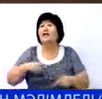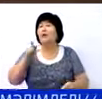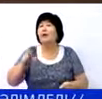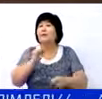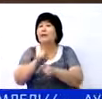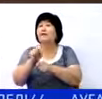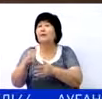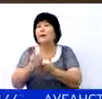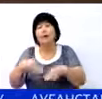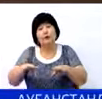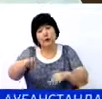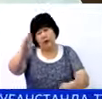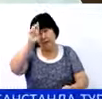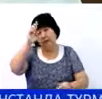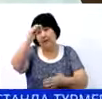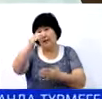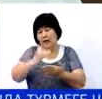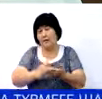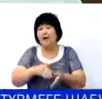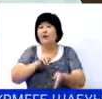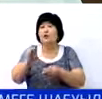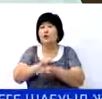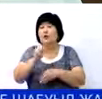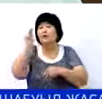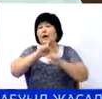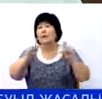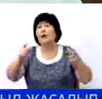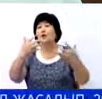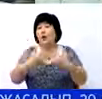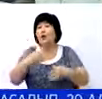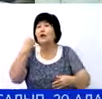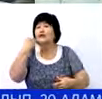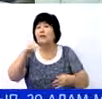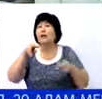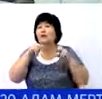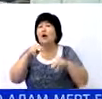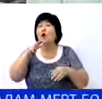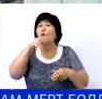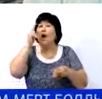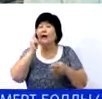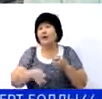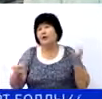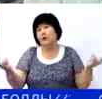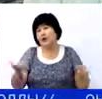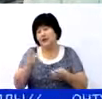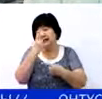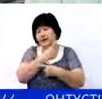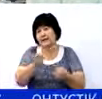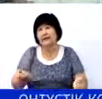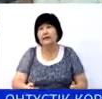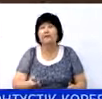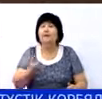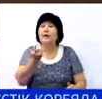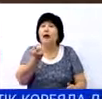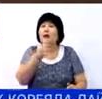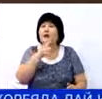тапсырма берді. Сондай-ақ мемлекеттік бағдарламалармен жөнделіп жатқан мектептердегі құрылыс сапасын бақылап, уақытылы аяқтау қажеттігін ескертті. Аз ғана уақыт